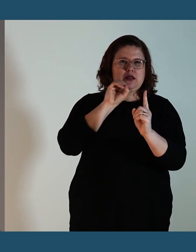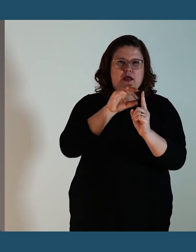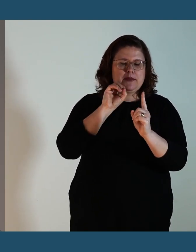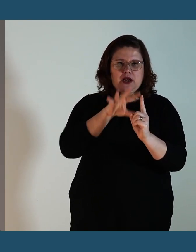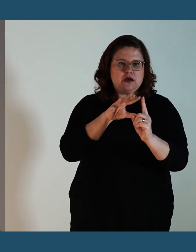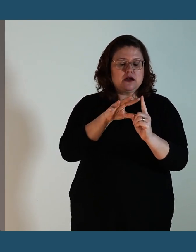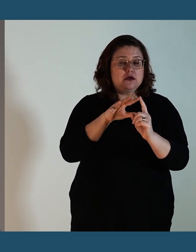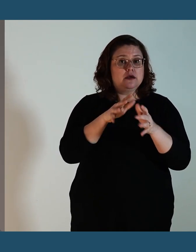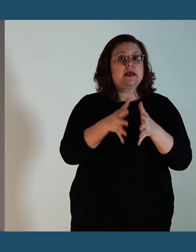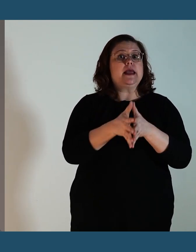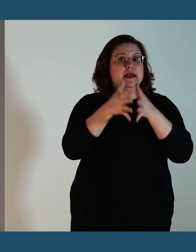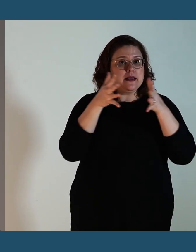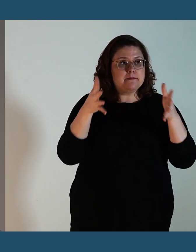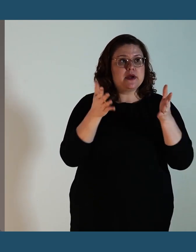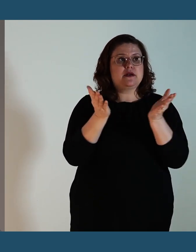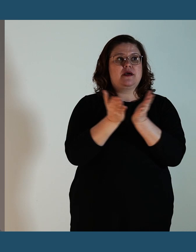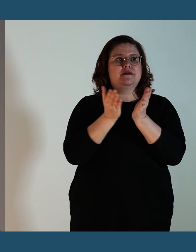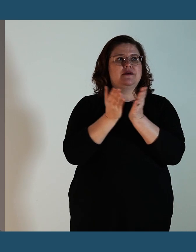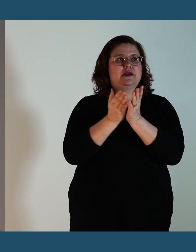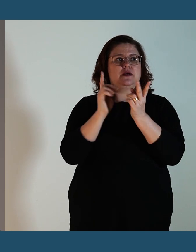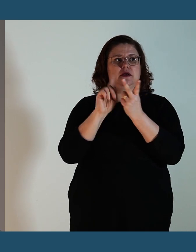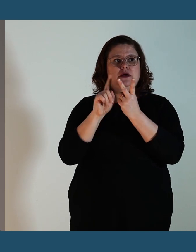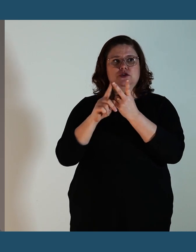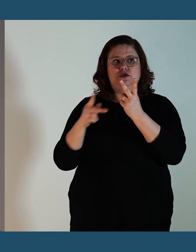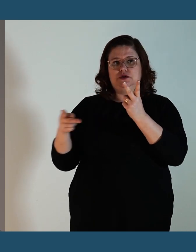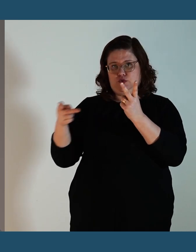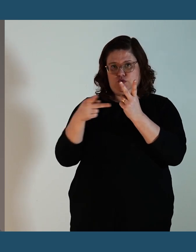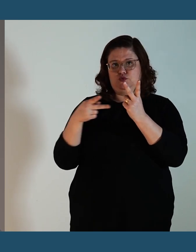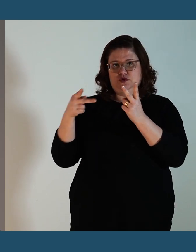huomattavasti yleisempää kuin joissain toisissa kysymyksissä.